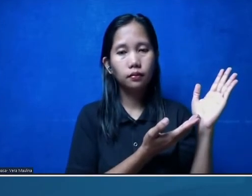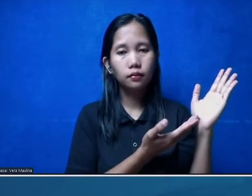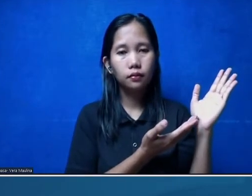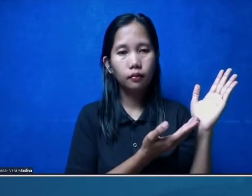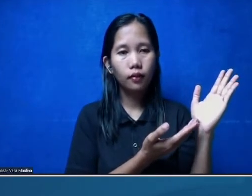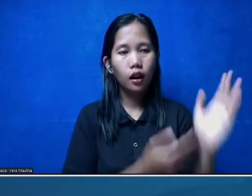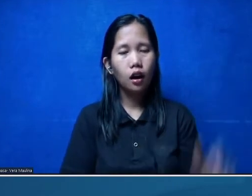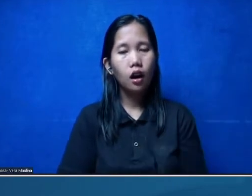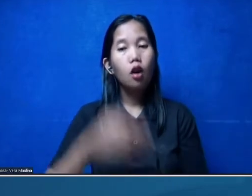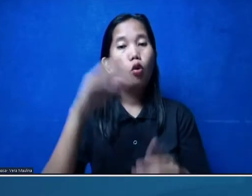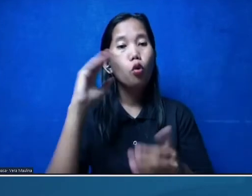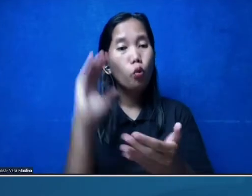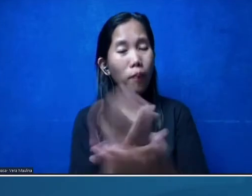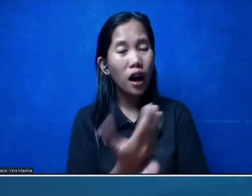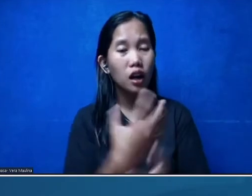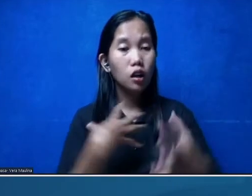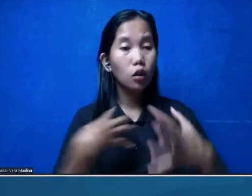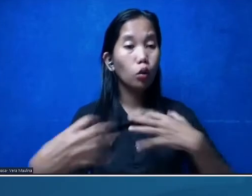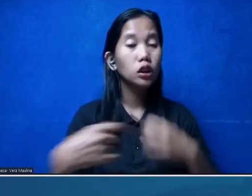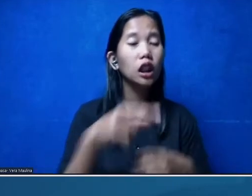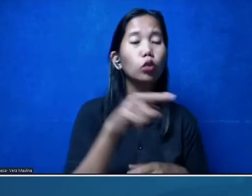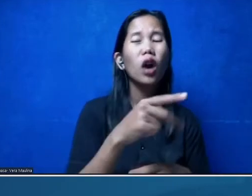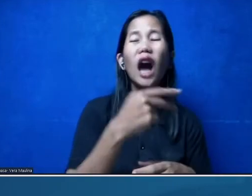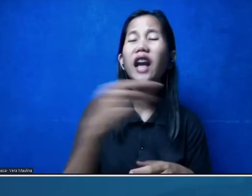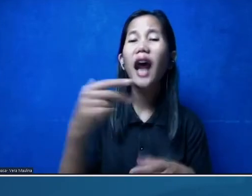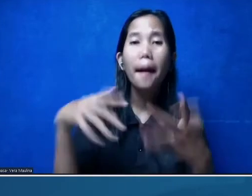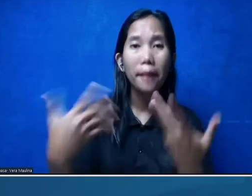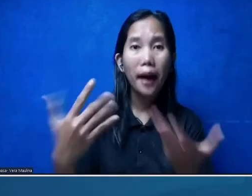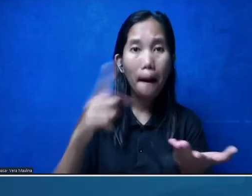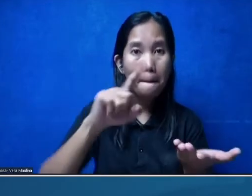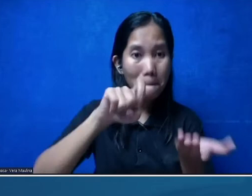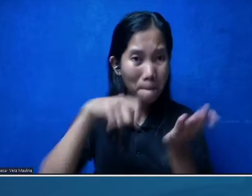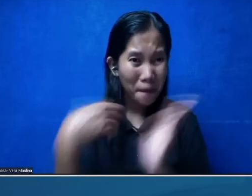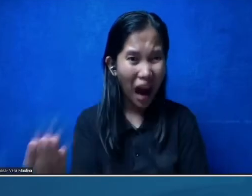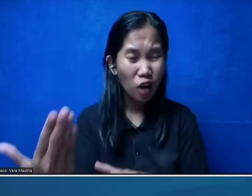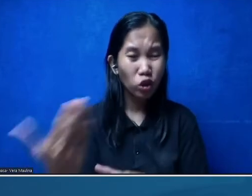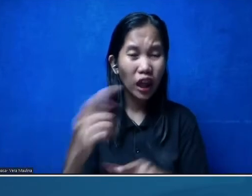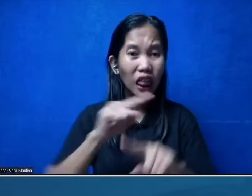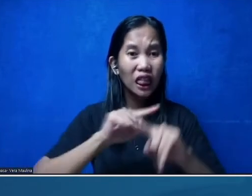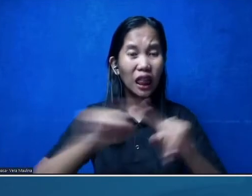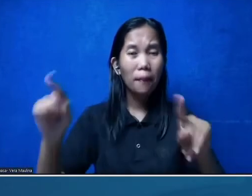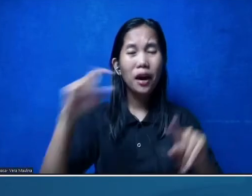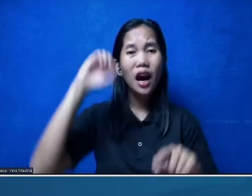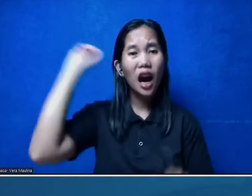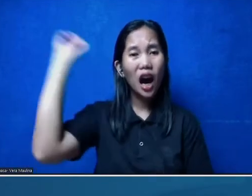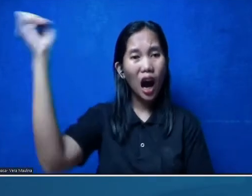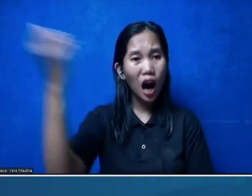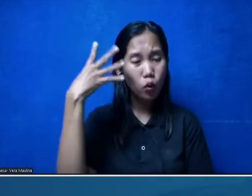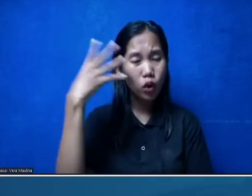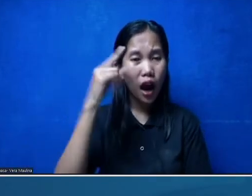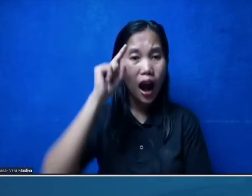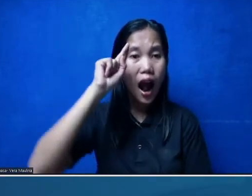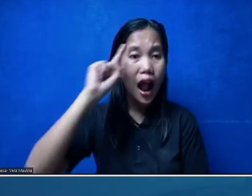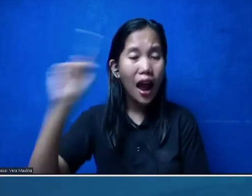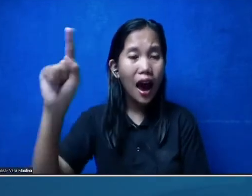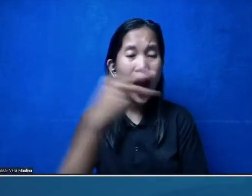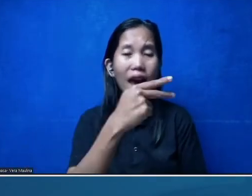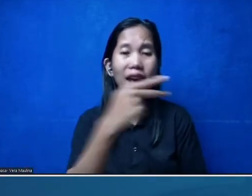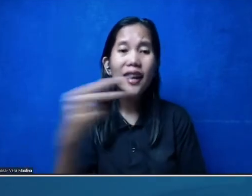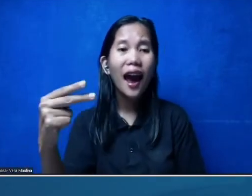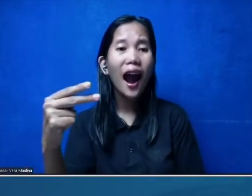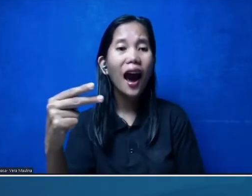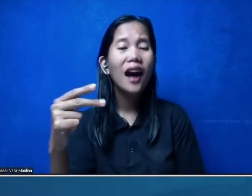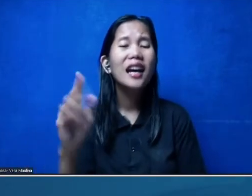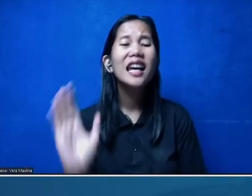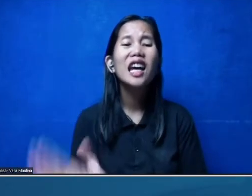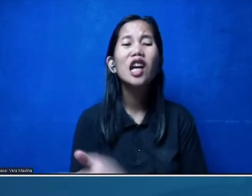hidup yang kekal dalam Kristus Yesus Tuhan kita kiri lupa dosa mengakibatkan maut